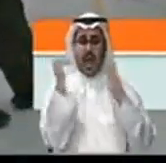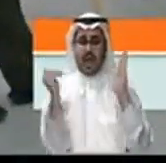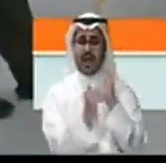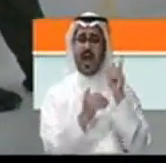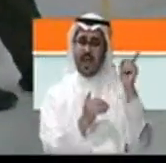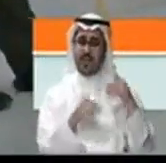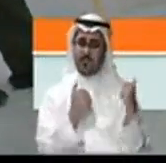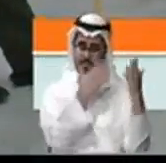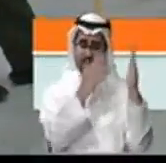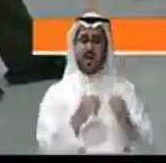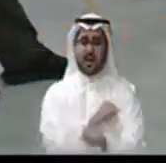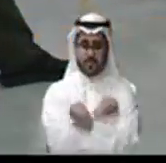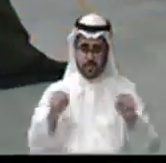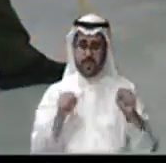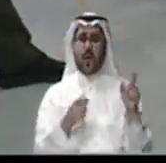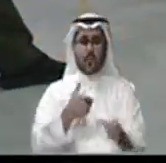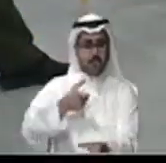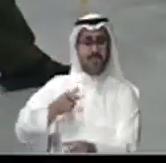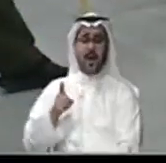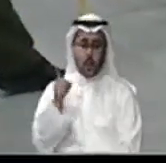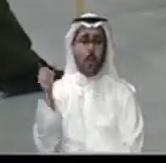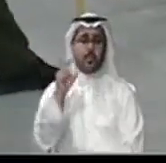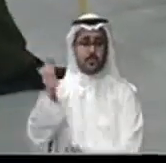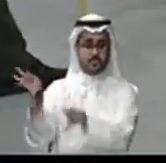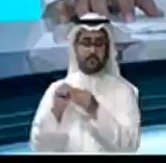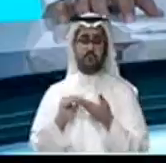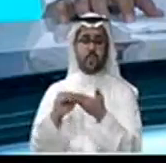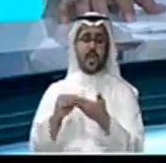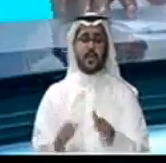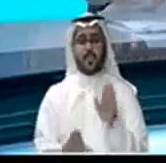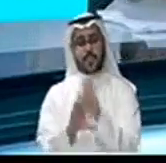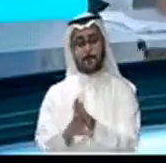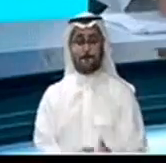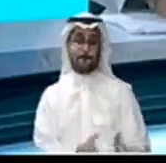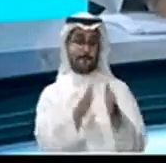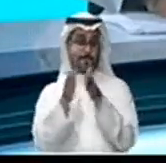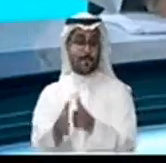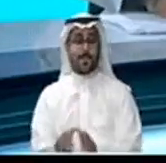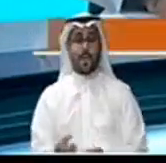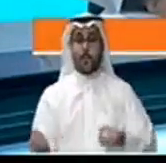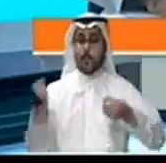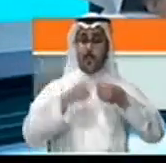مدينة كريست شيرش في نيوزيلندا. كما وصل